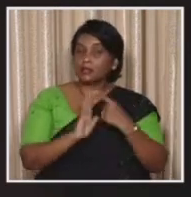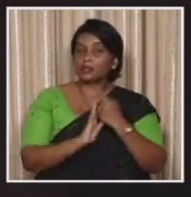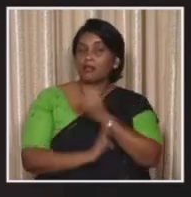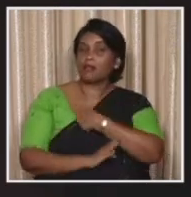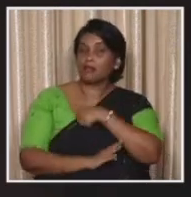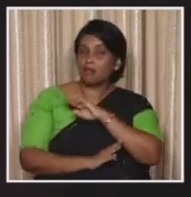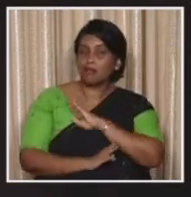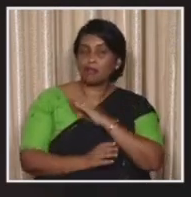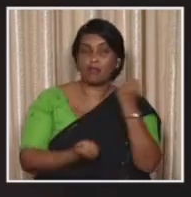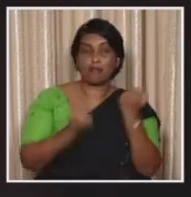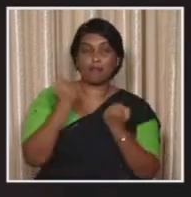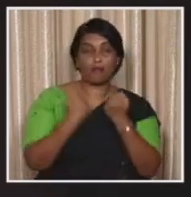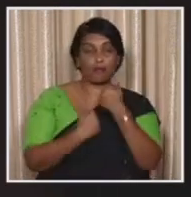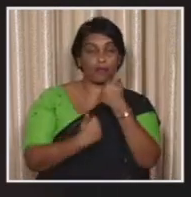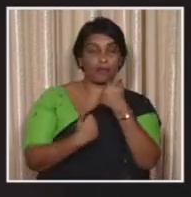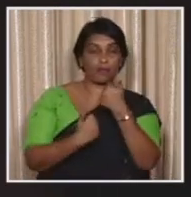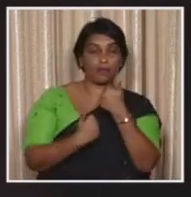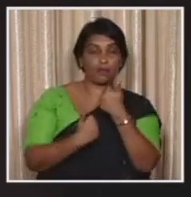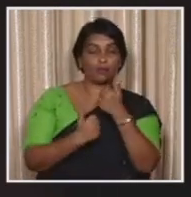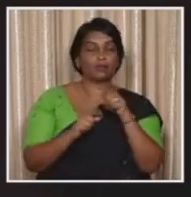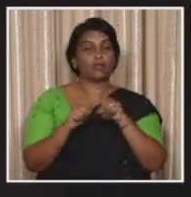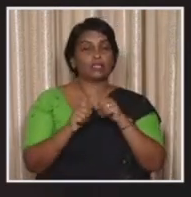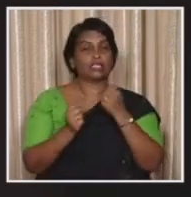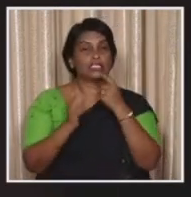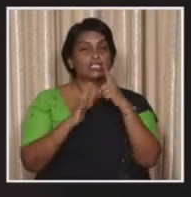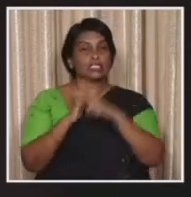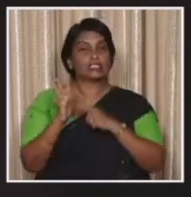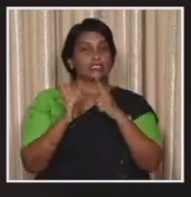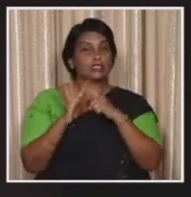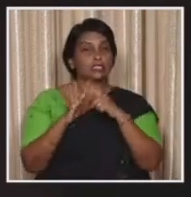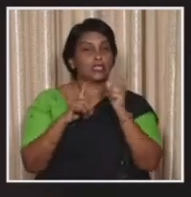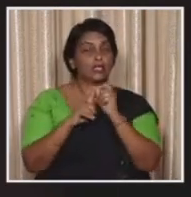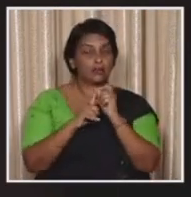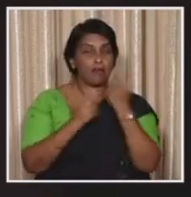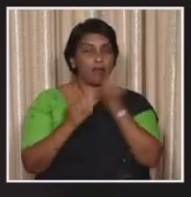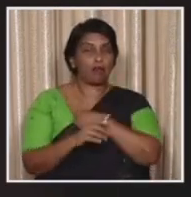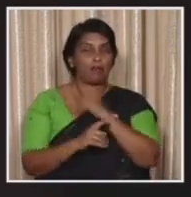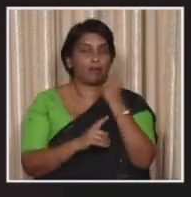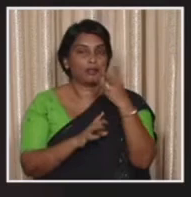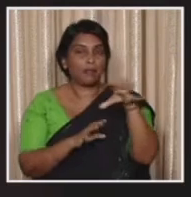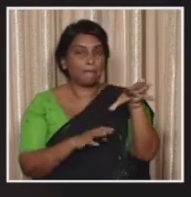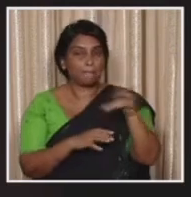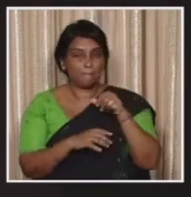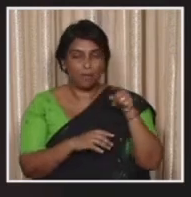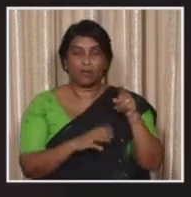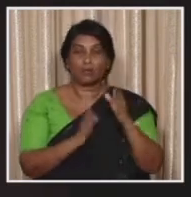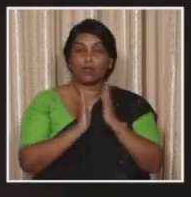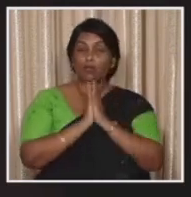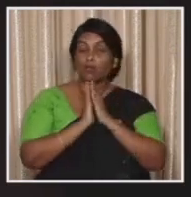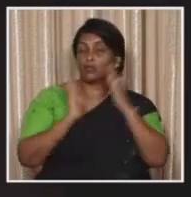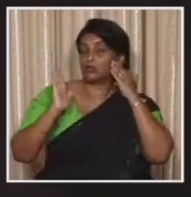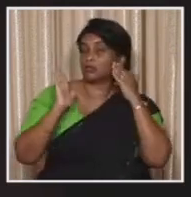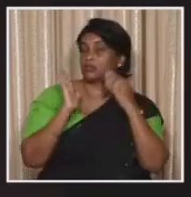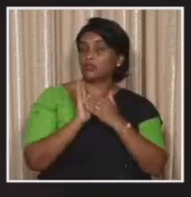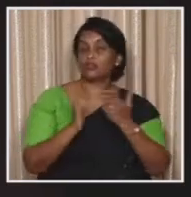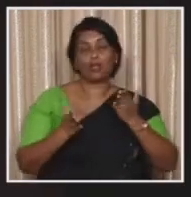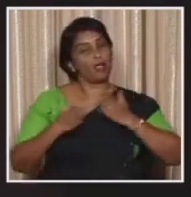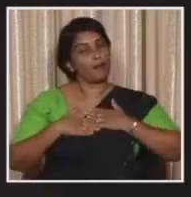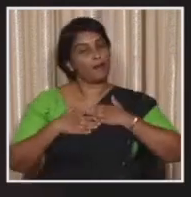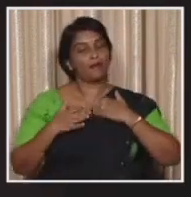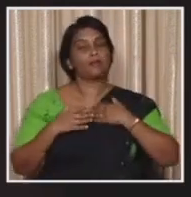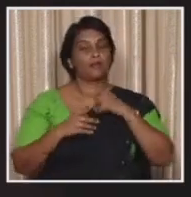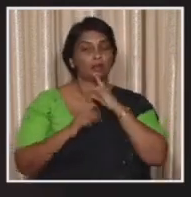හාමුදුරුවන්ට බෙන්ස් එකක් හරි නැත්තම් ජීප් එකක් හරි දීලා හාමුදුරුවෝ කීප දෙනෙක් පාවිච්චි කරලා බුද්ධ ශාසනයම අපේ කියලා